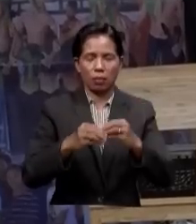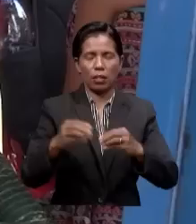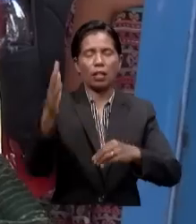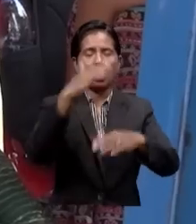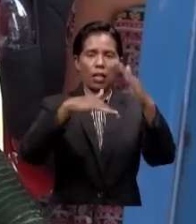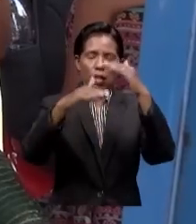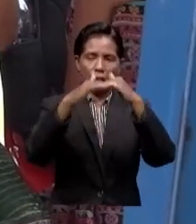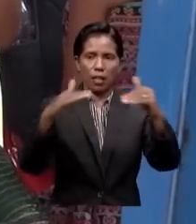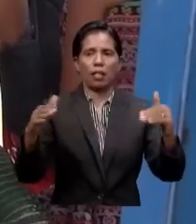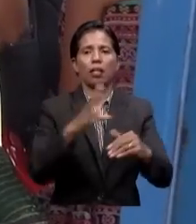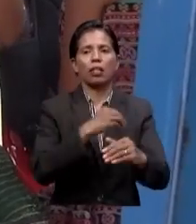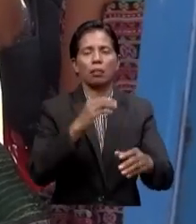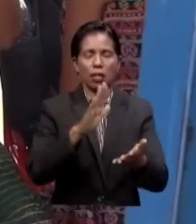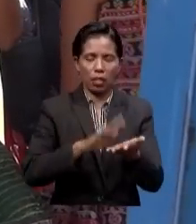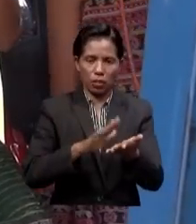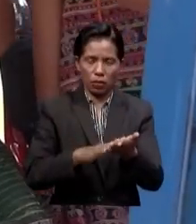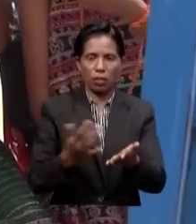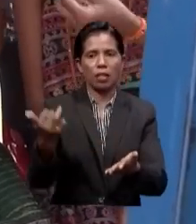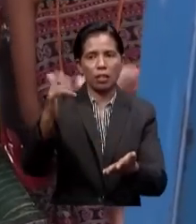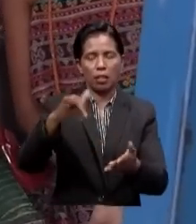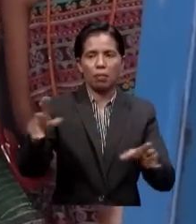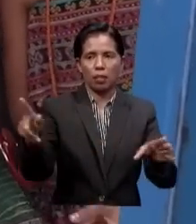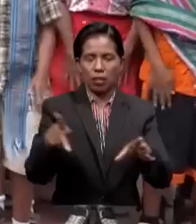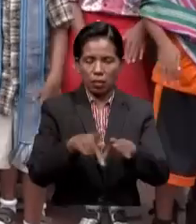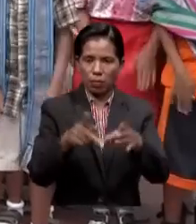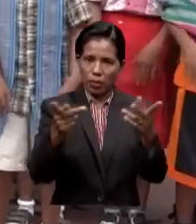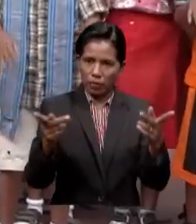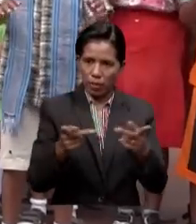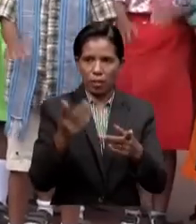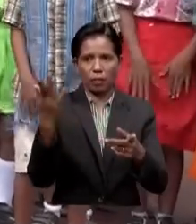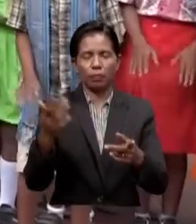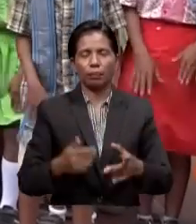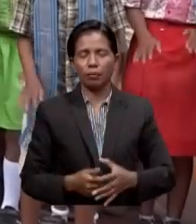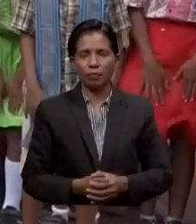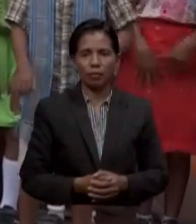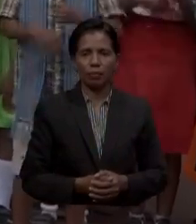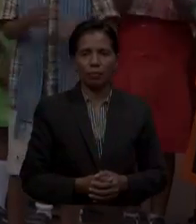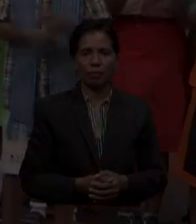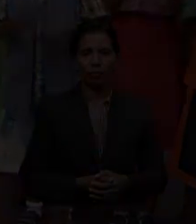tambor ba eskola wan sirenebe partisipa ia fatingnem. Jimmy Fernandez, GMN.